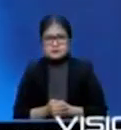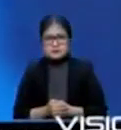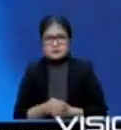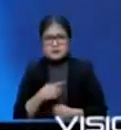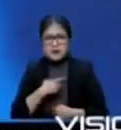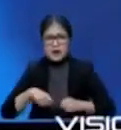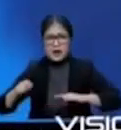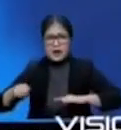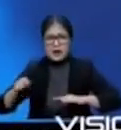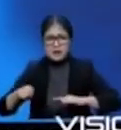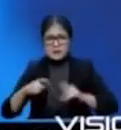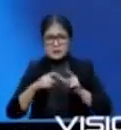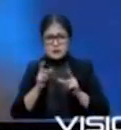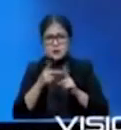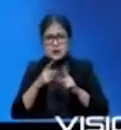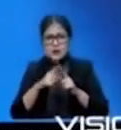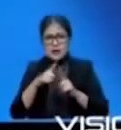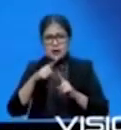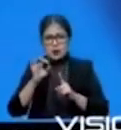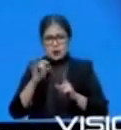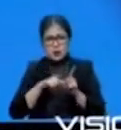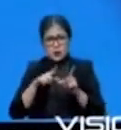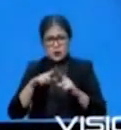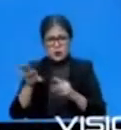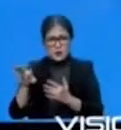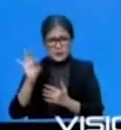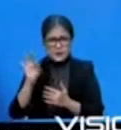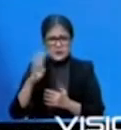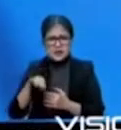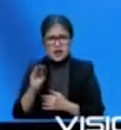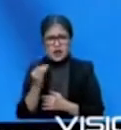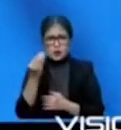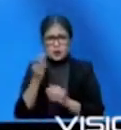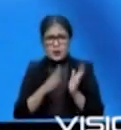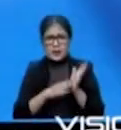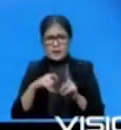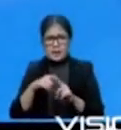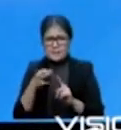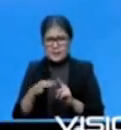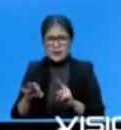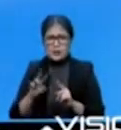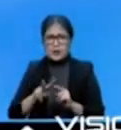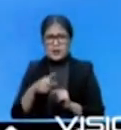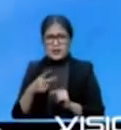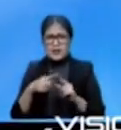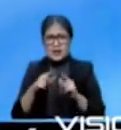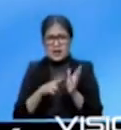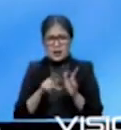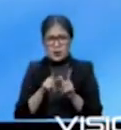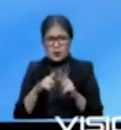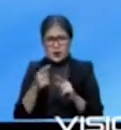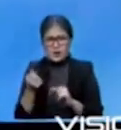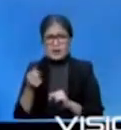Pemirsa, Hakim Konstitusi Suhartoyo terpilih menjadi Ketua Mahkamah Konstitusi baru menggantikan Anwar Usman.